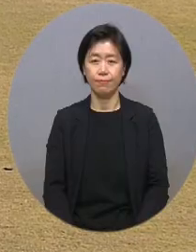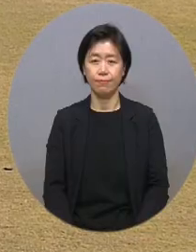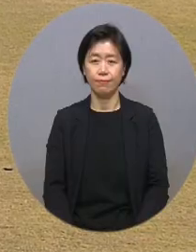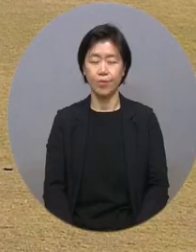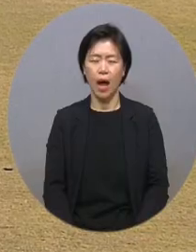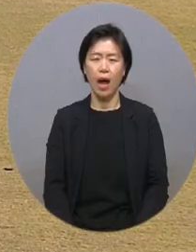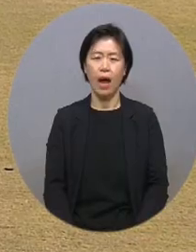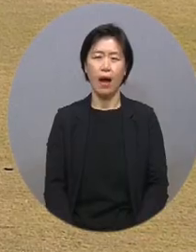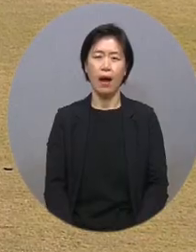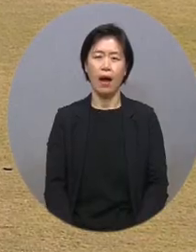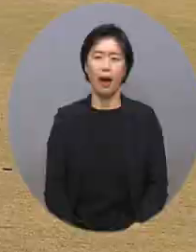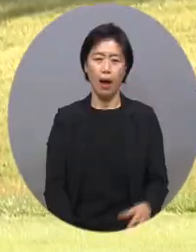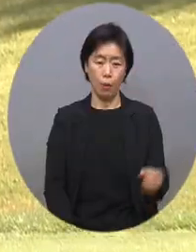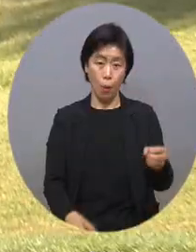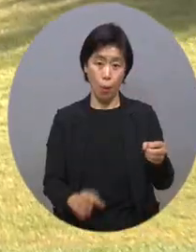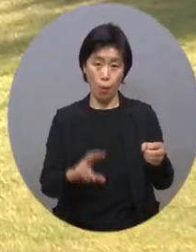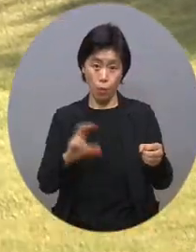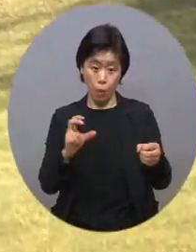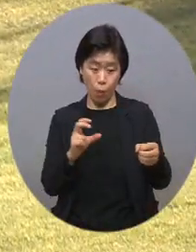오!